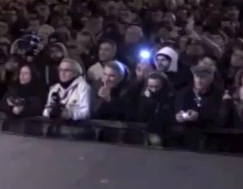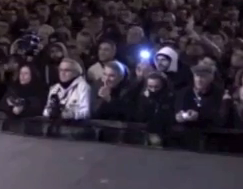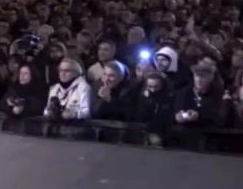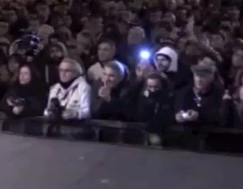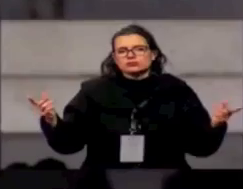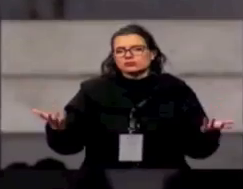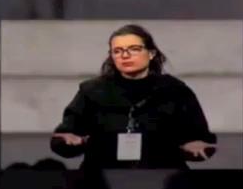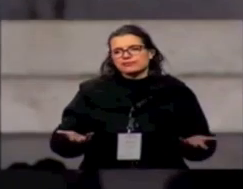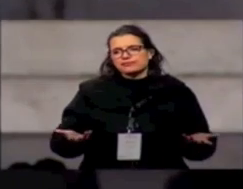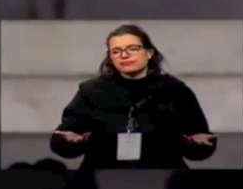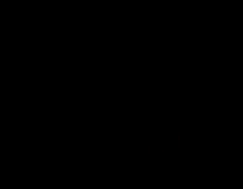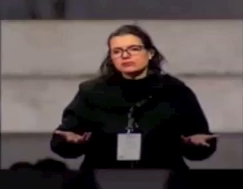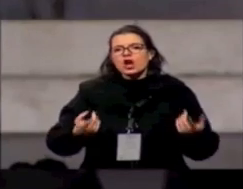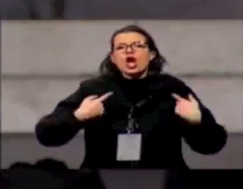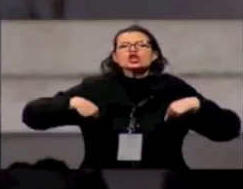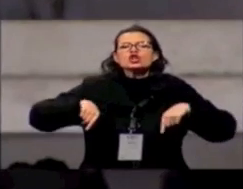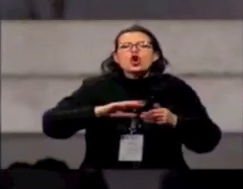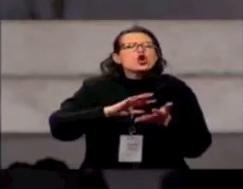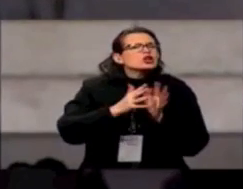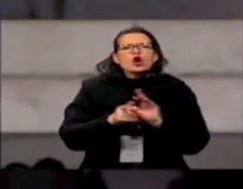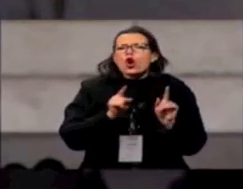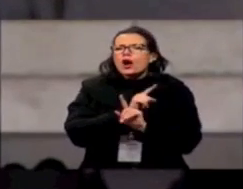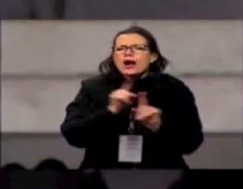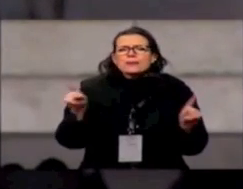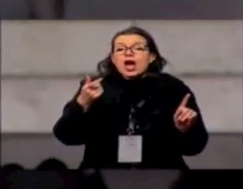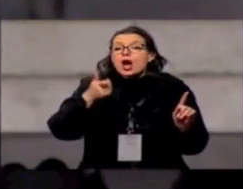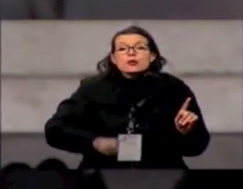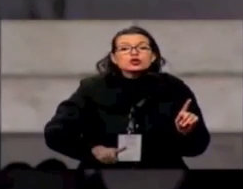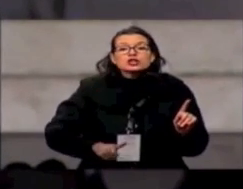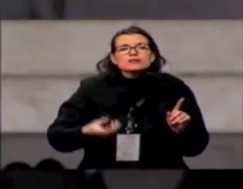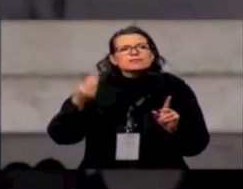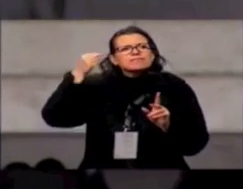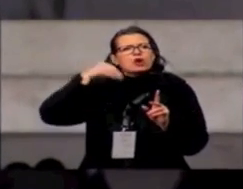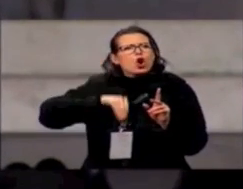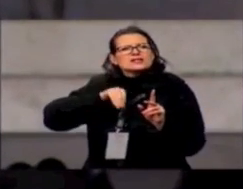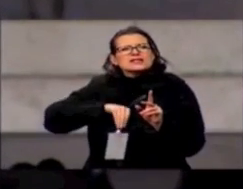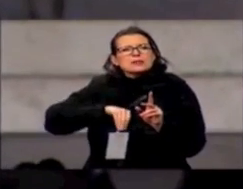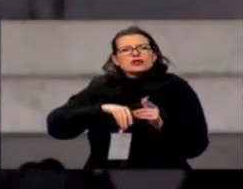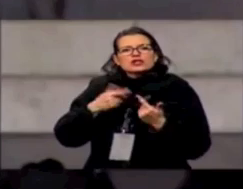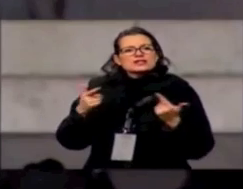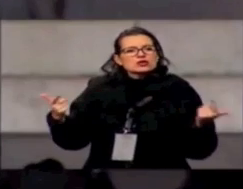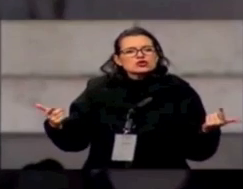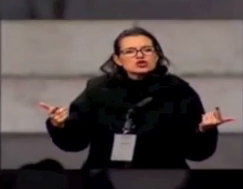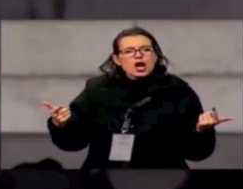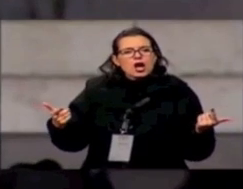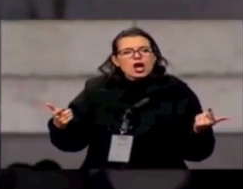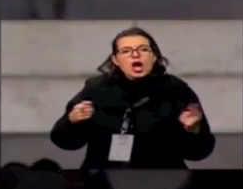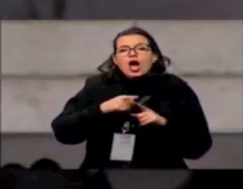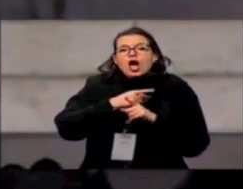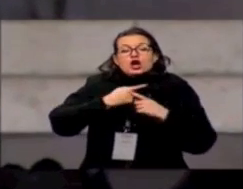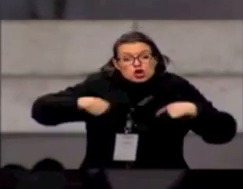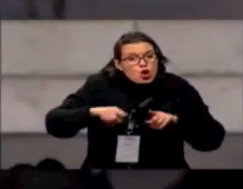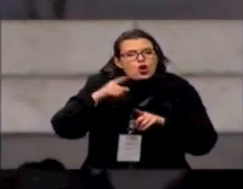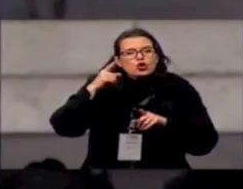cambiano Non cambiamo perché non siamo consapevoli del fatto che siamo noi più forti tutto quello che ci